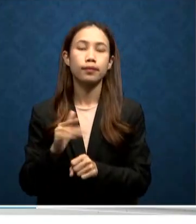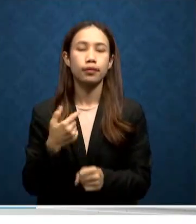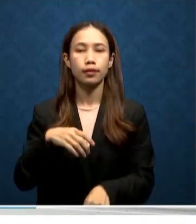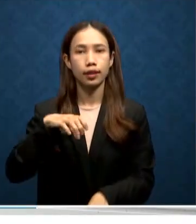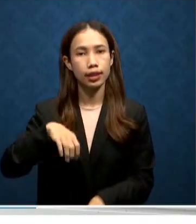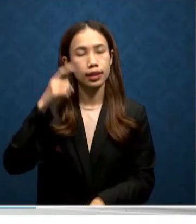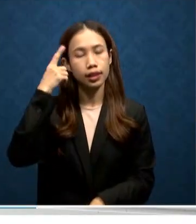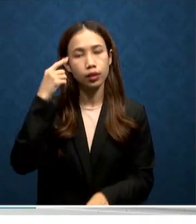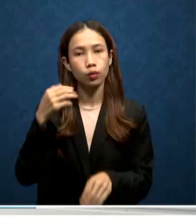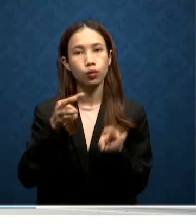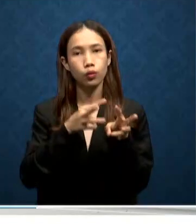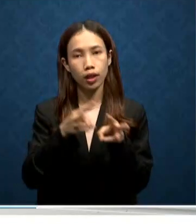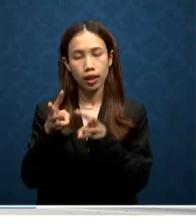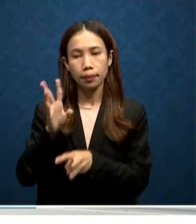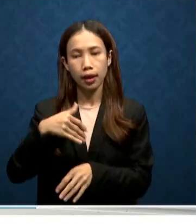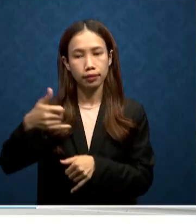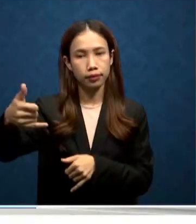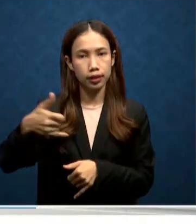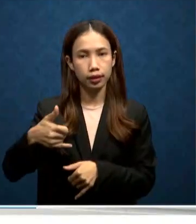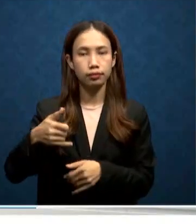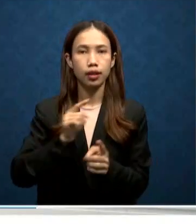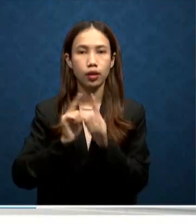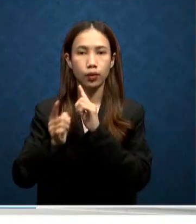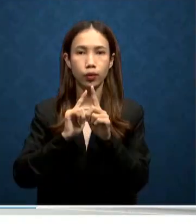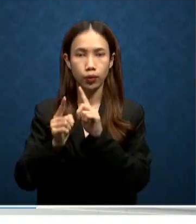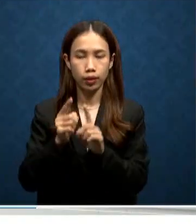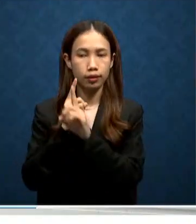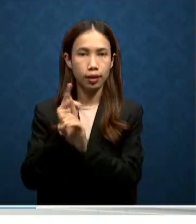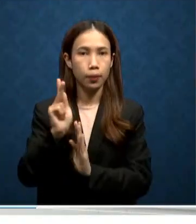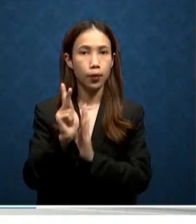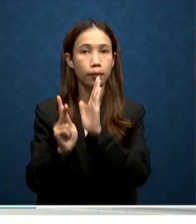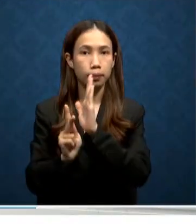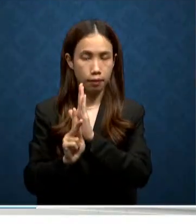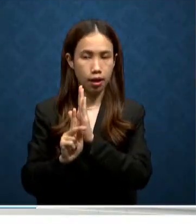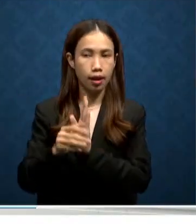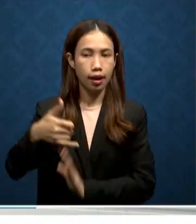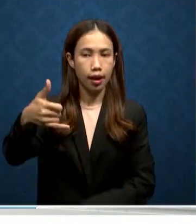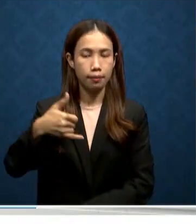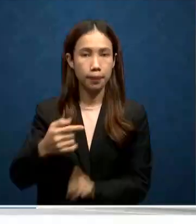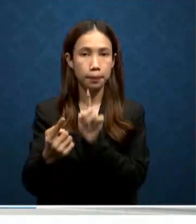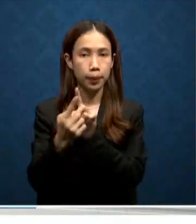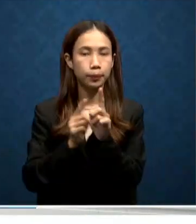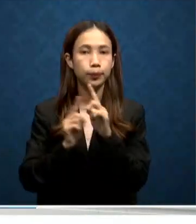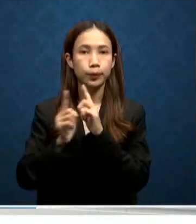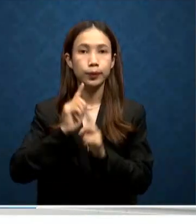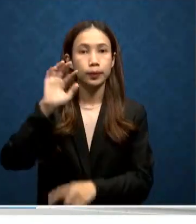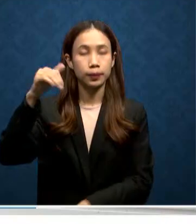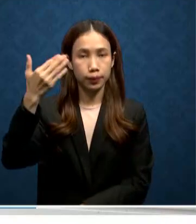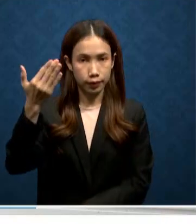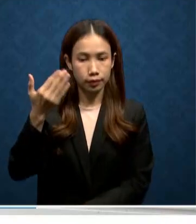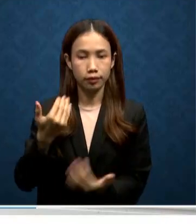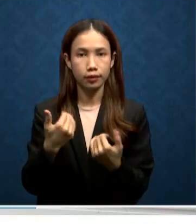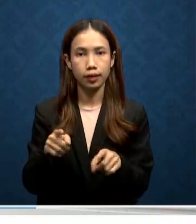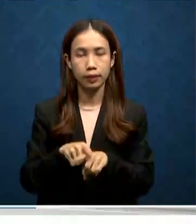นำวิธีการไกล่เกลี่ยนะครับตามกฎหมายว่าด้วยการไกล่เกลี่ยเนี่ยครับเข้ามาใช้ก็ปรากฏว่า